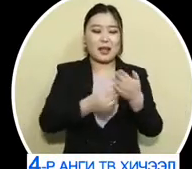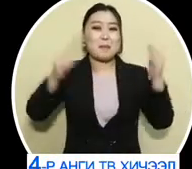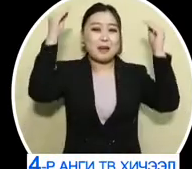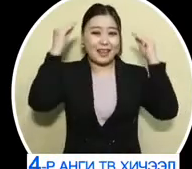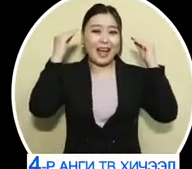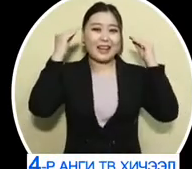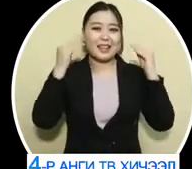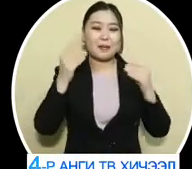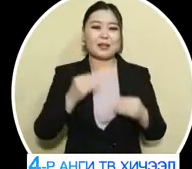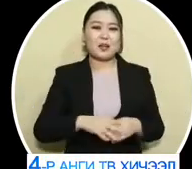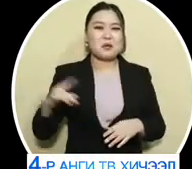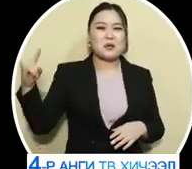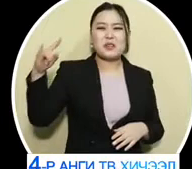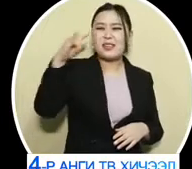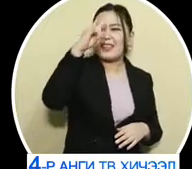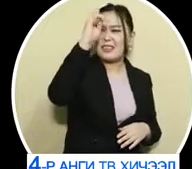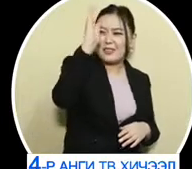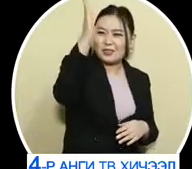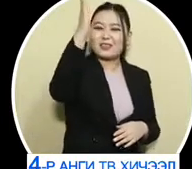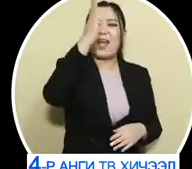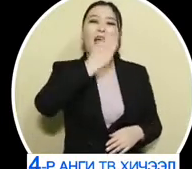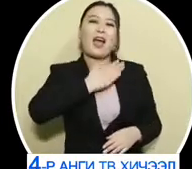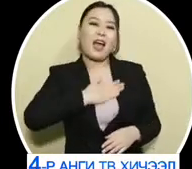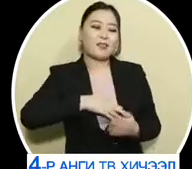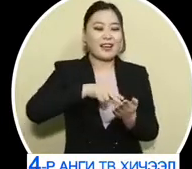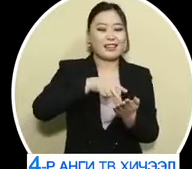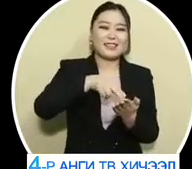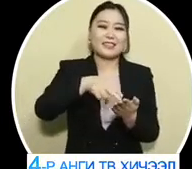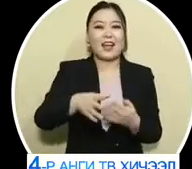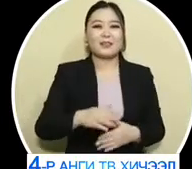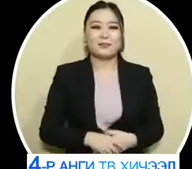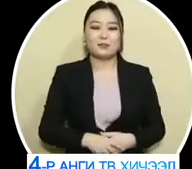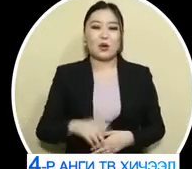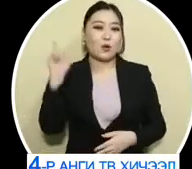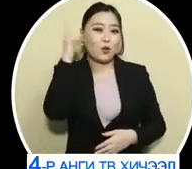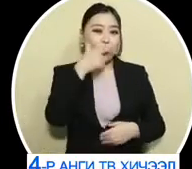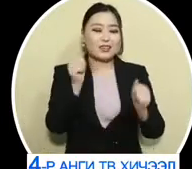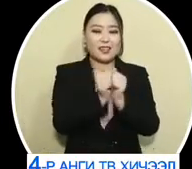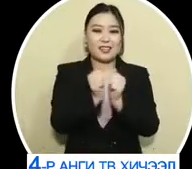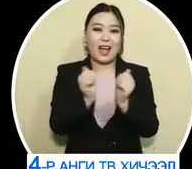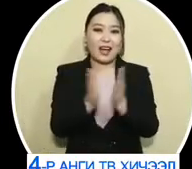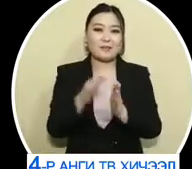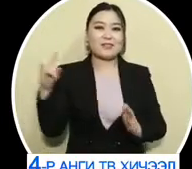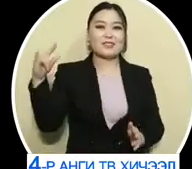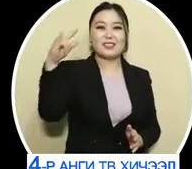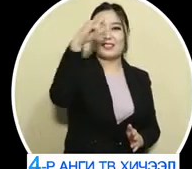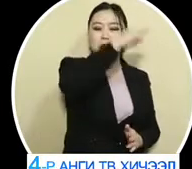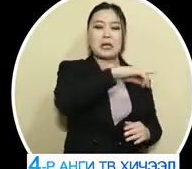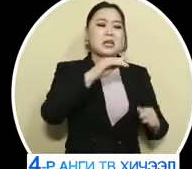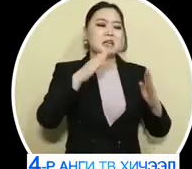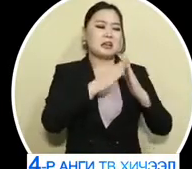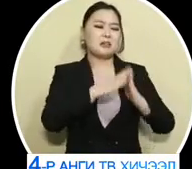тавиад хөлгийн зүг тайвуухан алхав. Хөргөн найтайгаа хамт нисэн даалгавраа хий